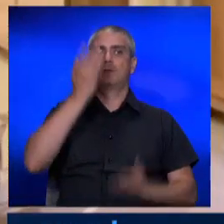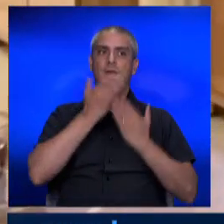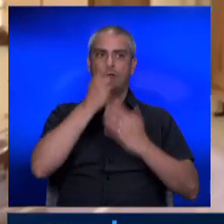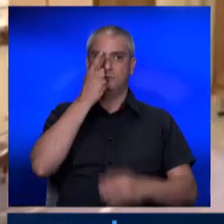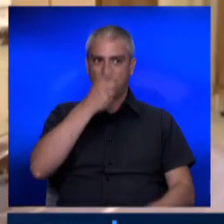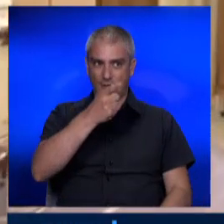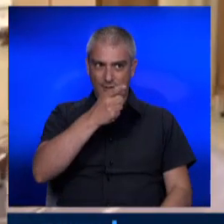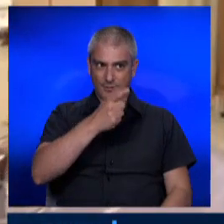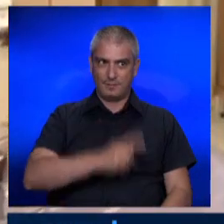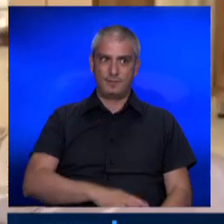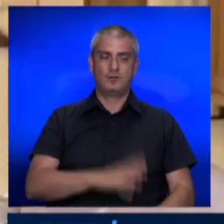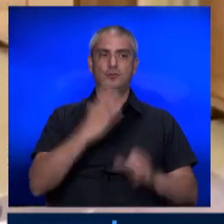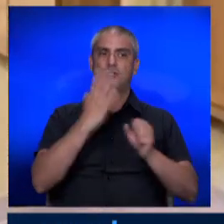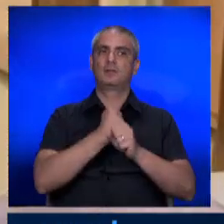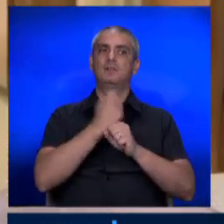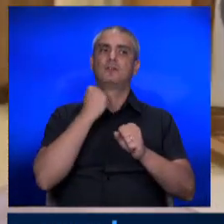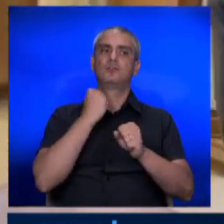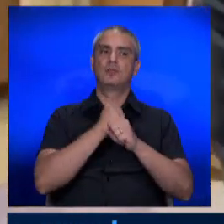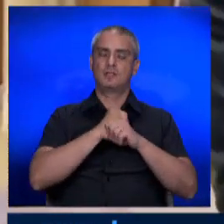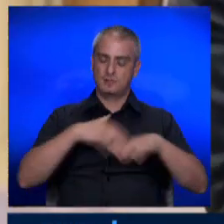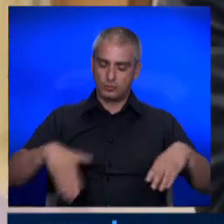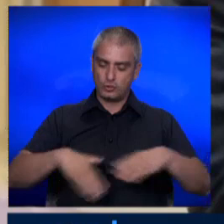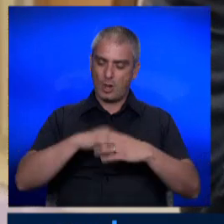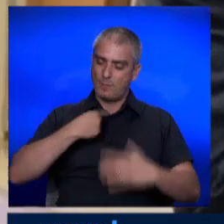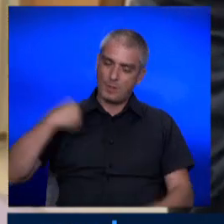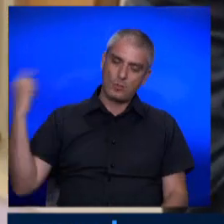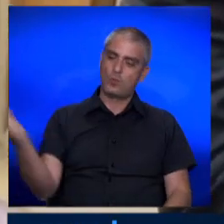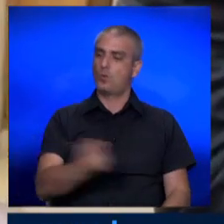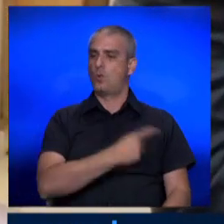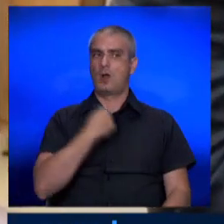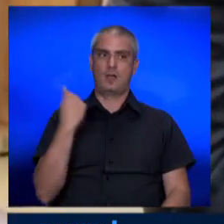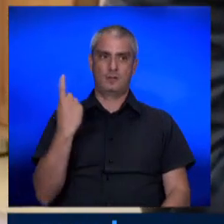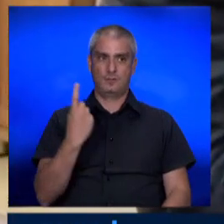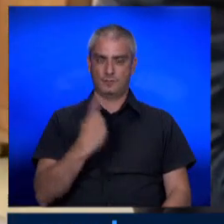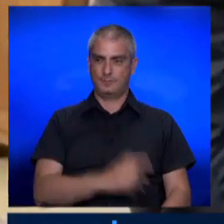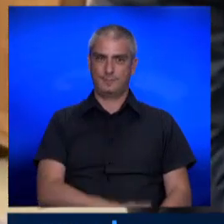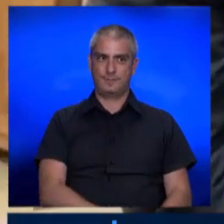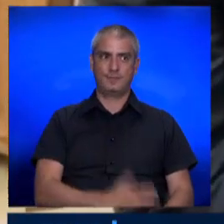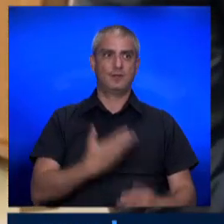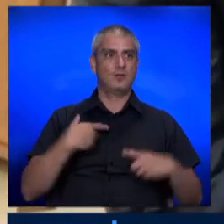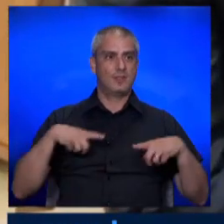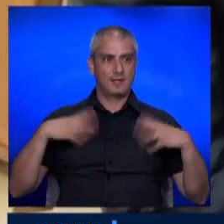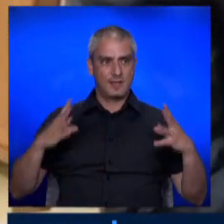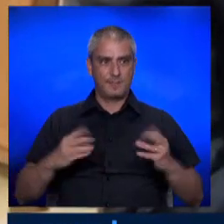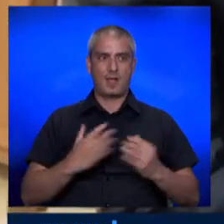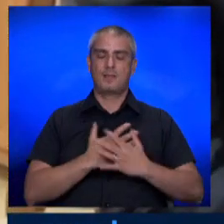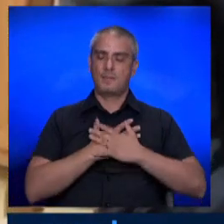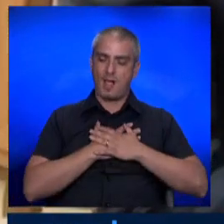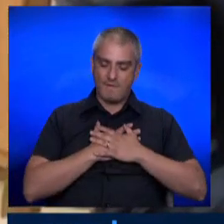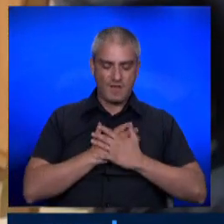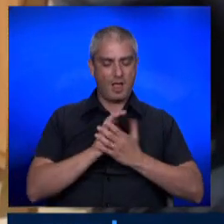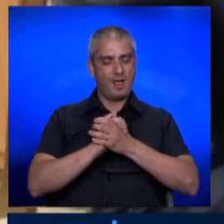God will help you that you will be succeeded to have peace in among all of us.